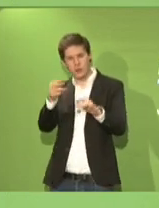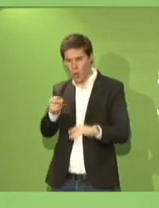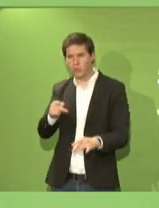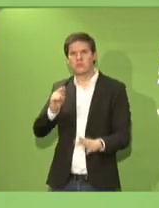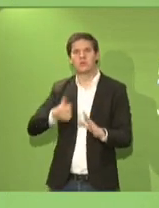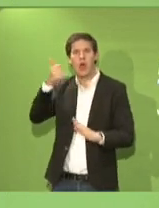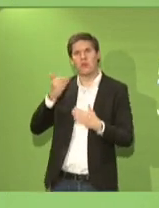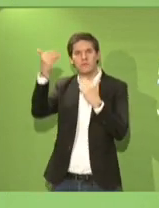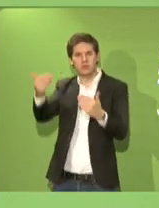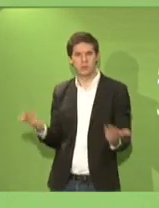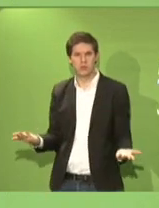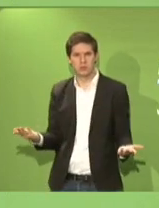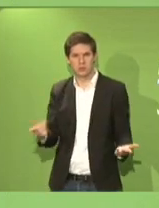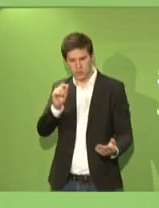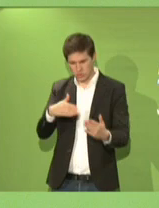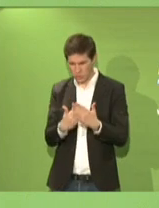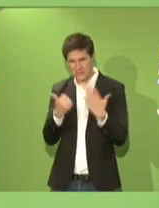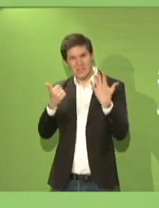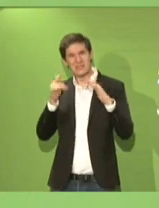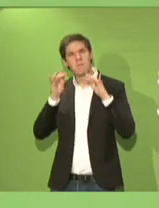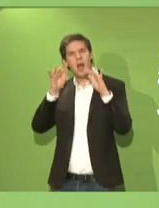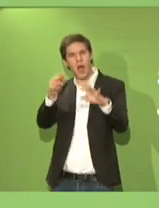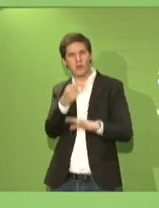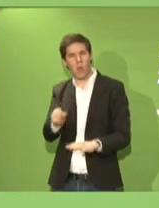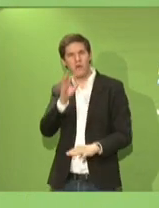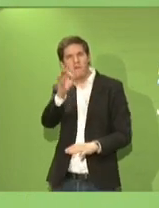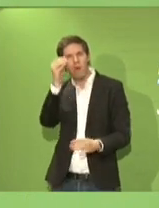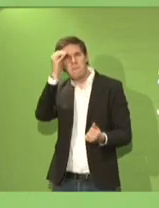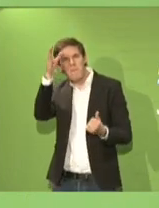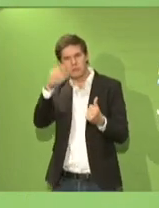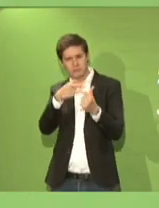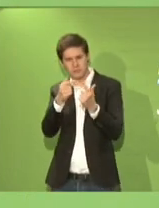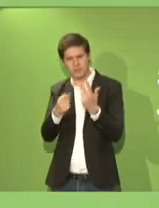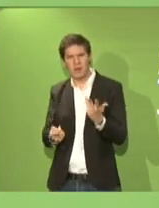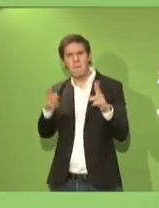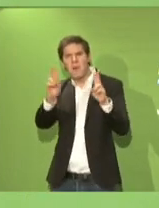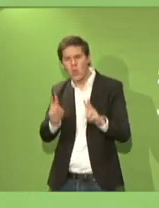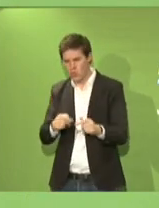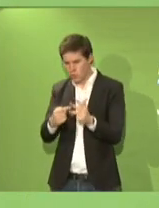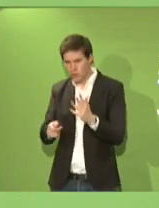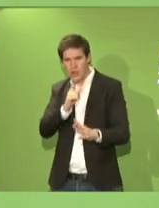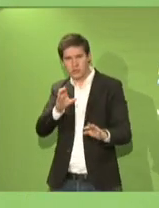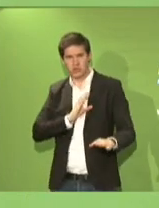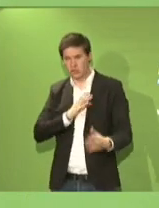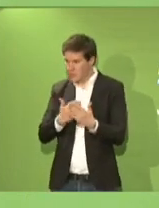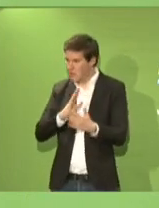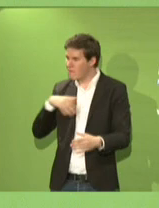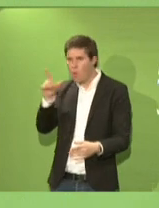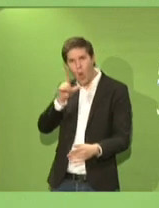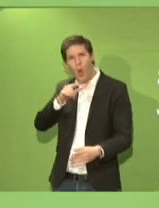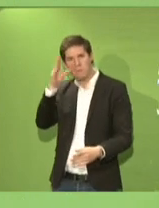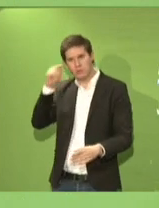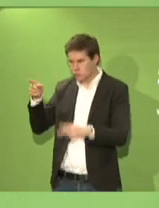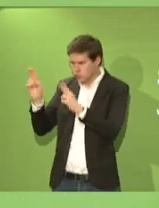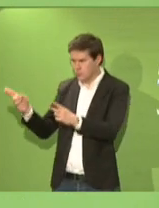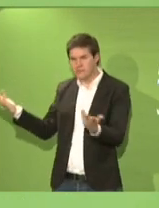nächste Jahr verschoben. Und was die 6 Milliarden Euro für Bildung und Betreuung angeht, da gebe ich Silvia Löhrmann absolut recht. Das reicht